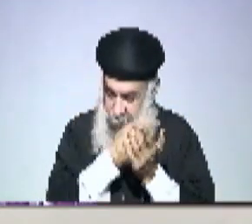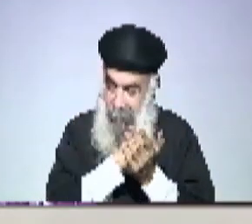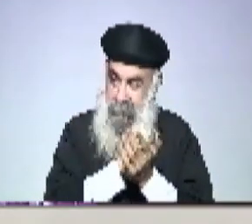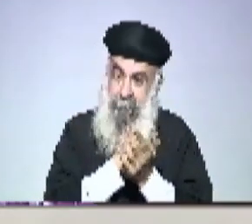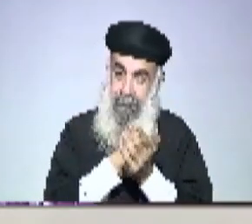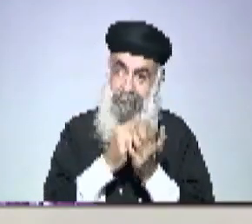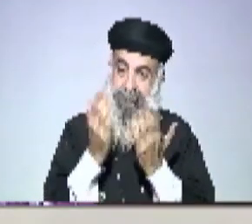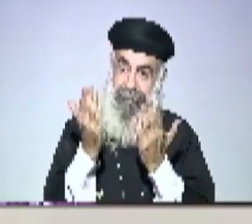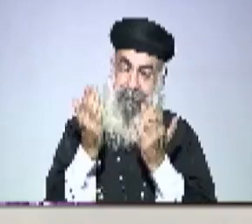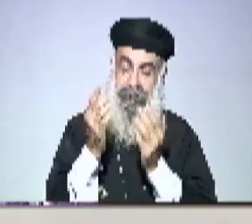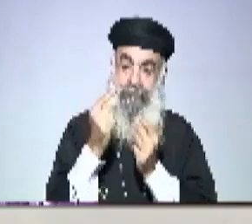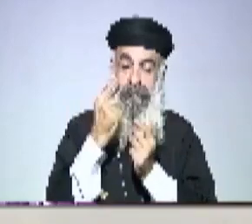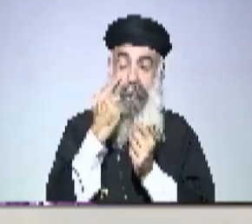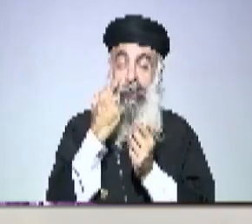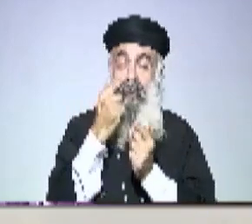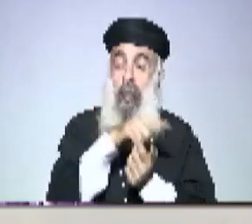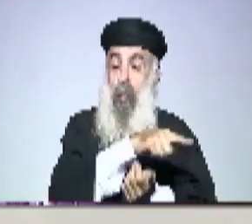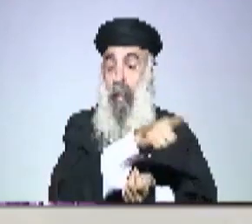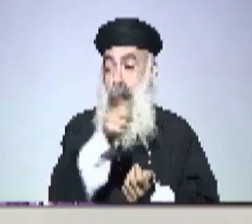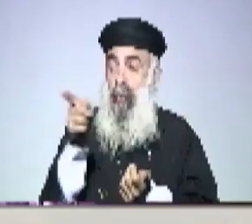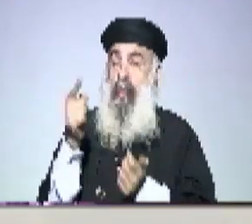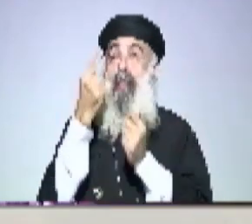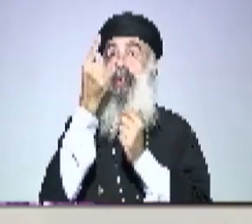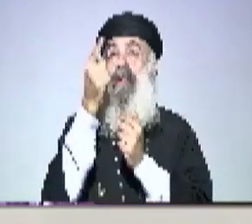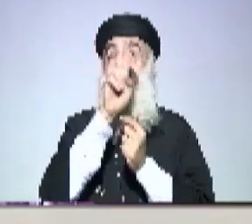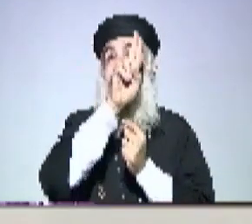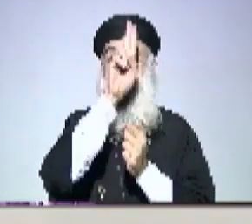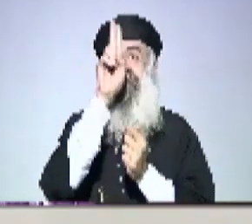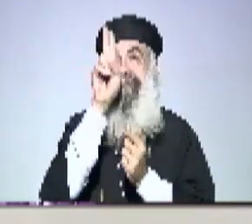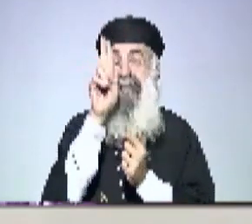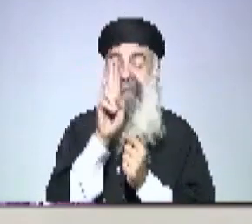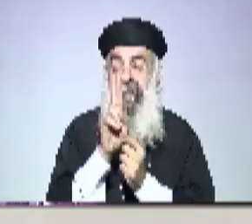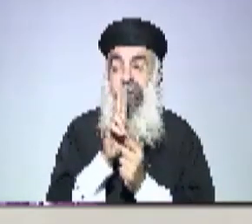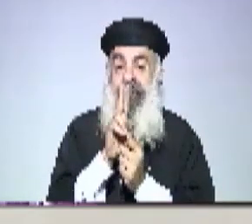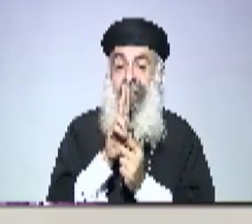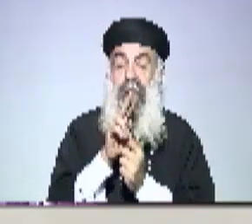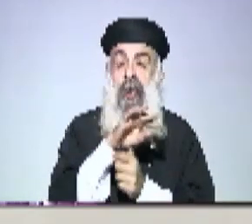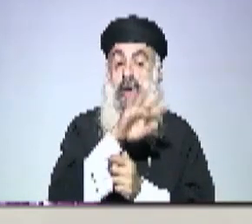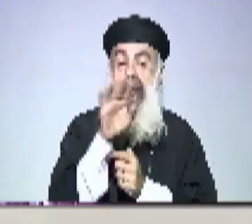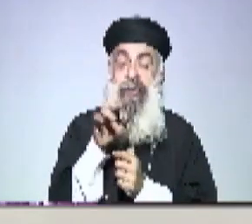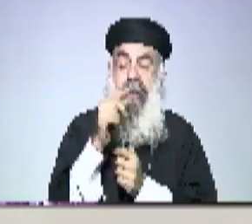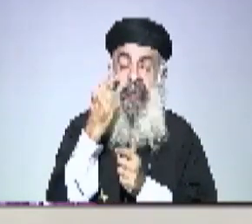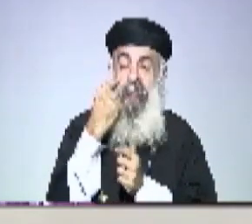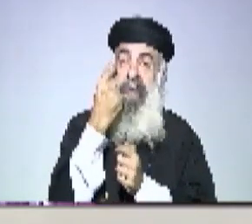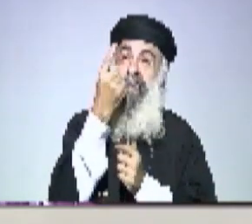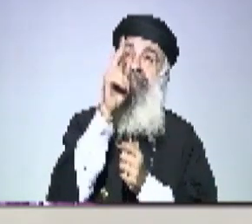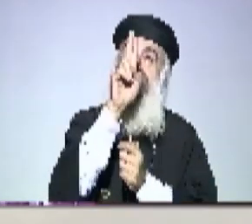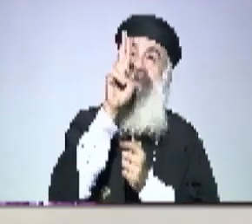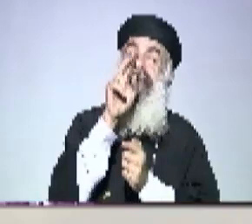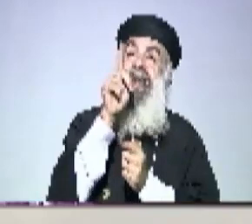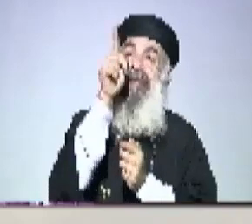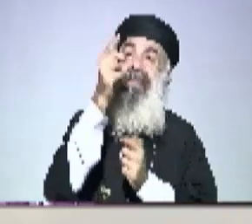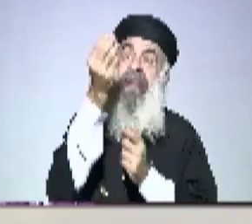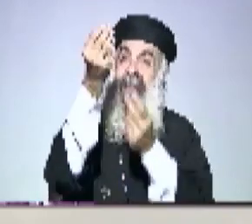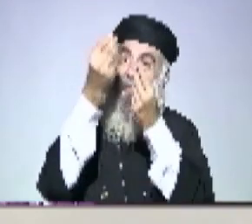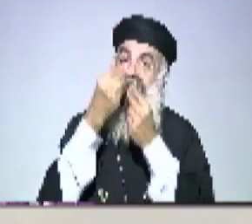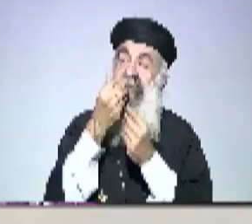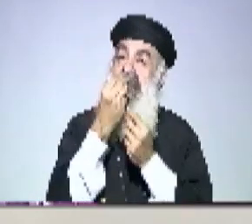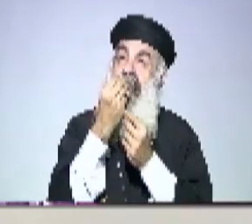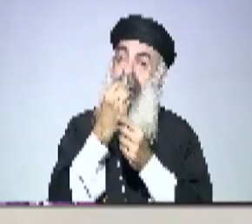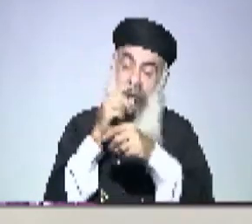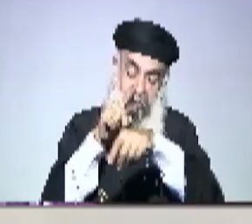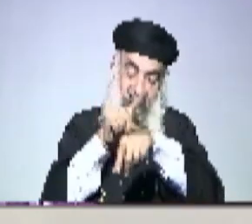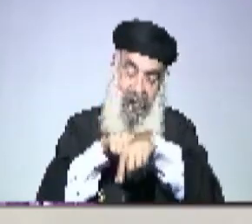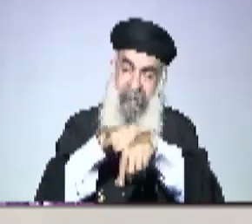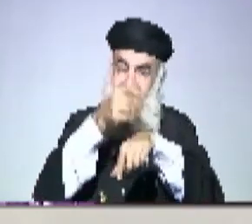الصلوه بتقول اعين الكل تترجاك اهي جايه في المزمور اعين الكل اياك تترجى وانت تعطيهم طعامهم